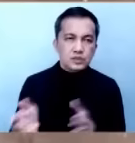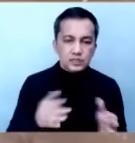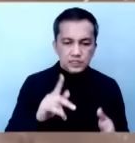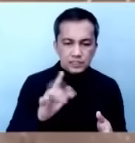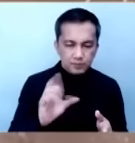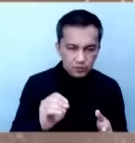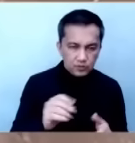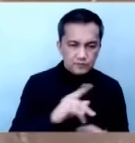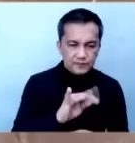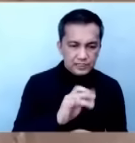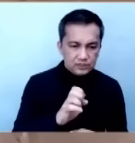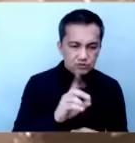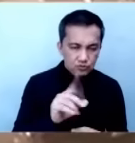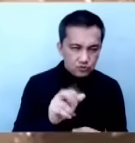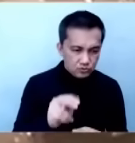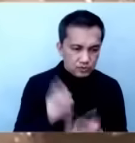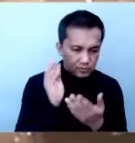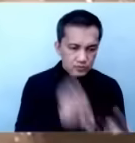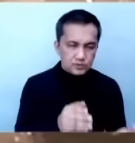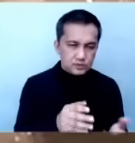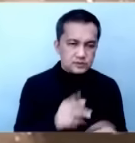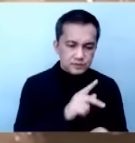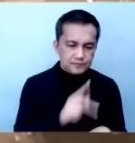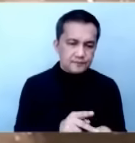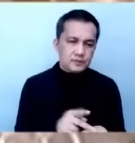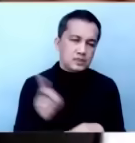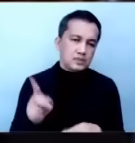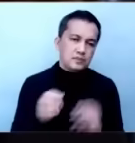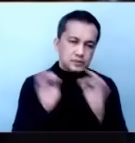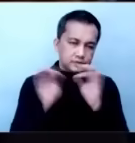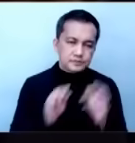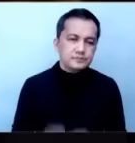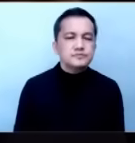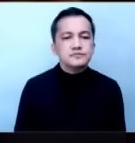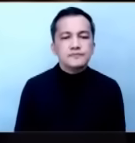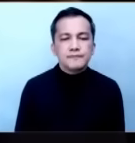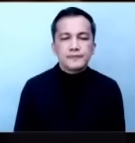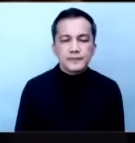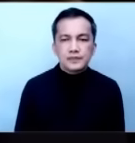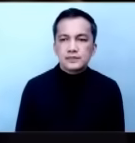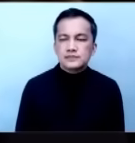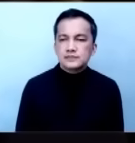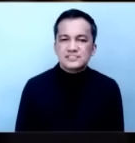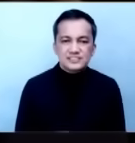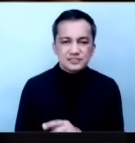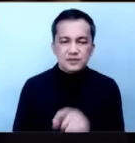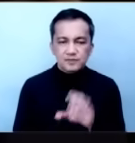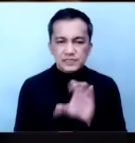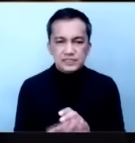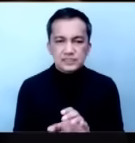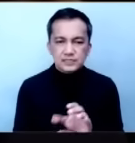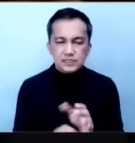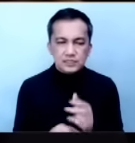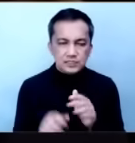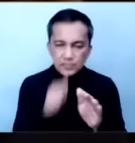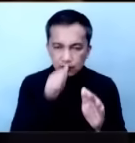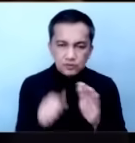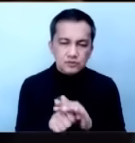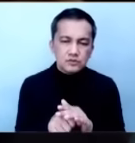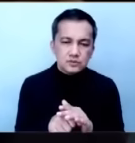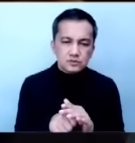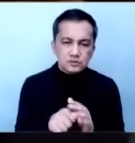para makapasok sa bansa ang naturang kontrabando. Ito yung mga pinilit na pagtakpan nung